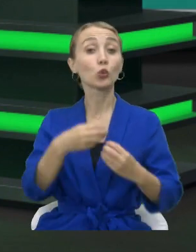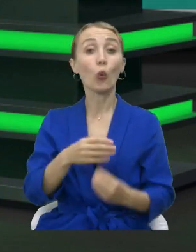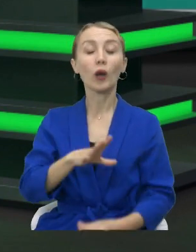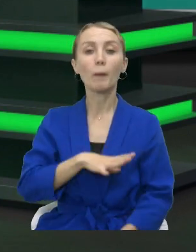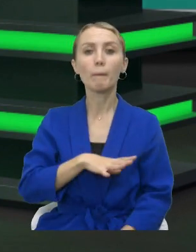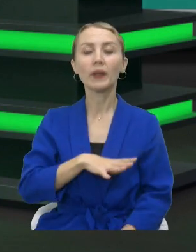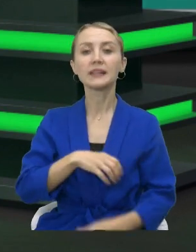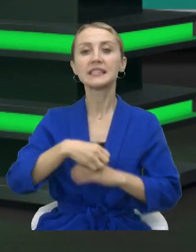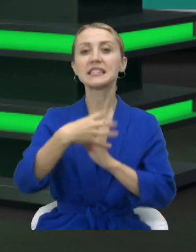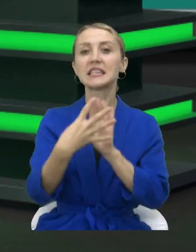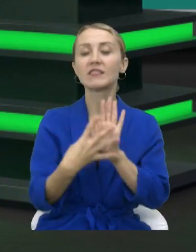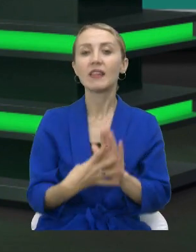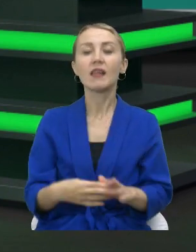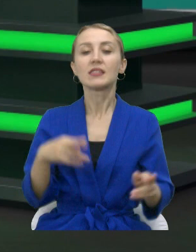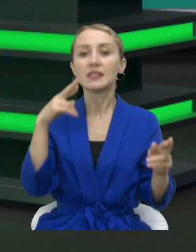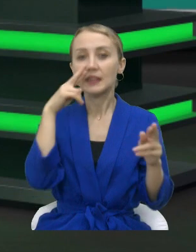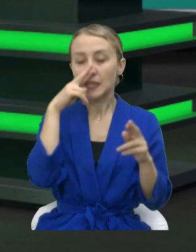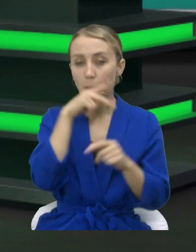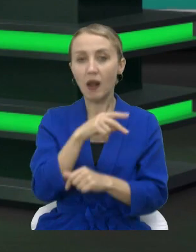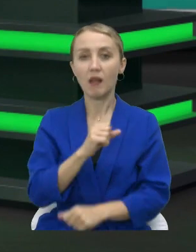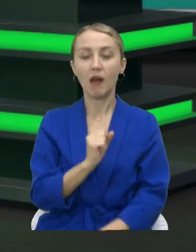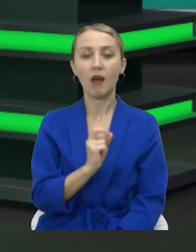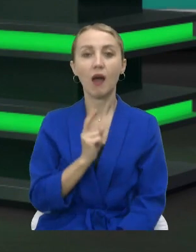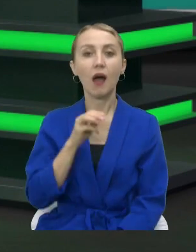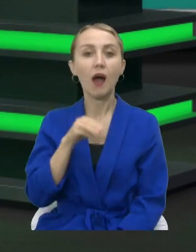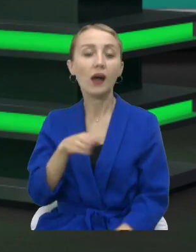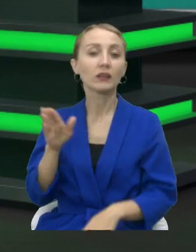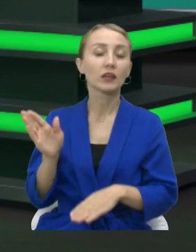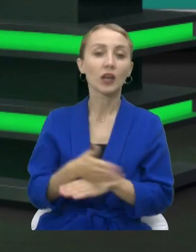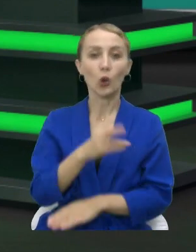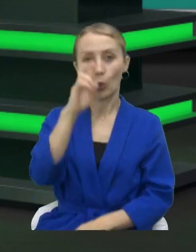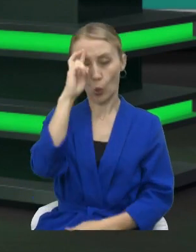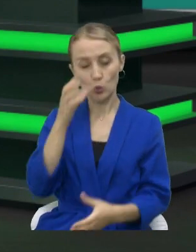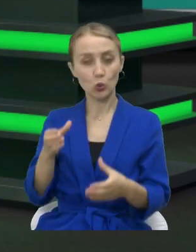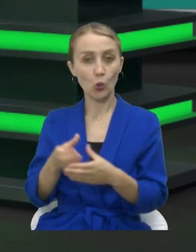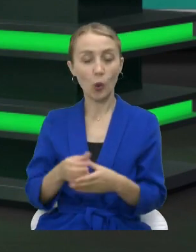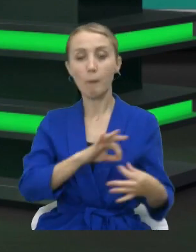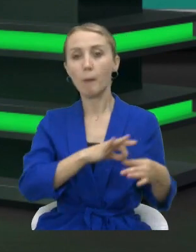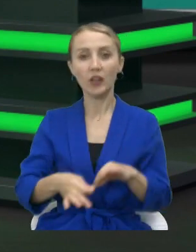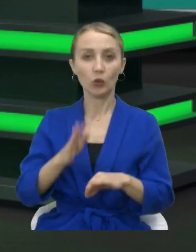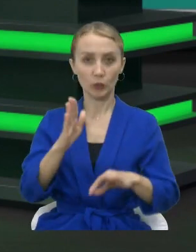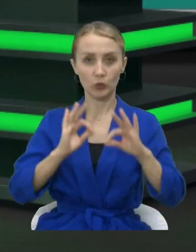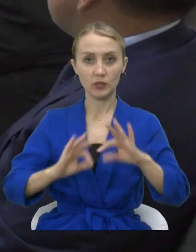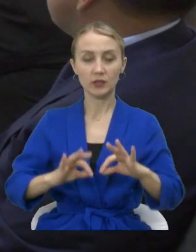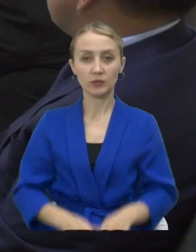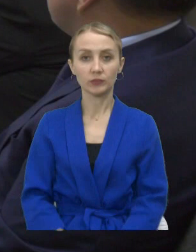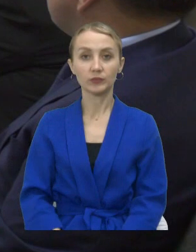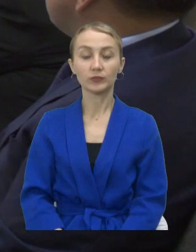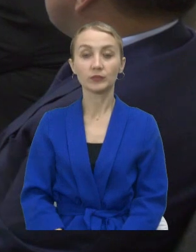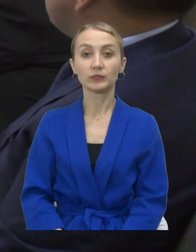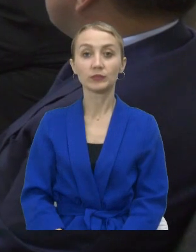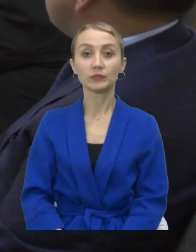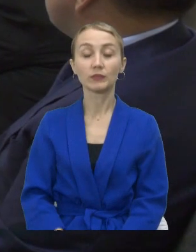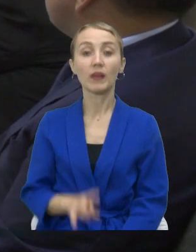отменено 19 неправомерных изданных актов государственных органов. Подробнее в материале Алины Зарубиной.